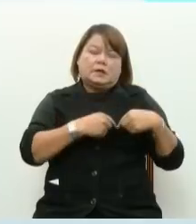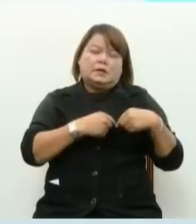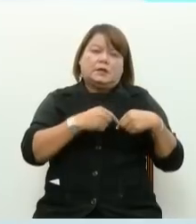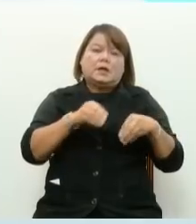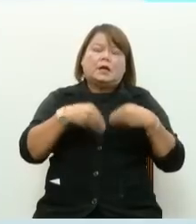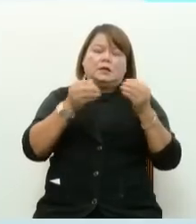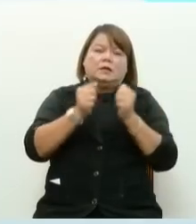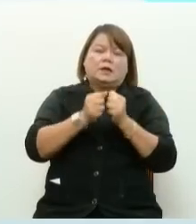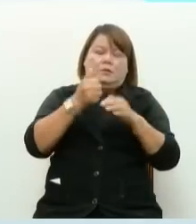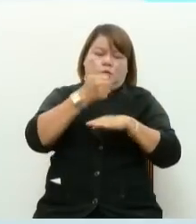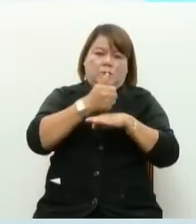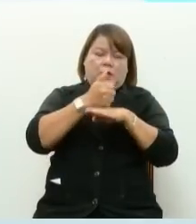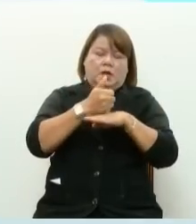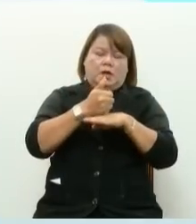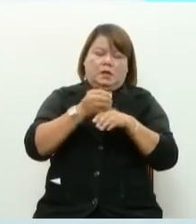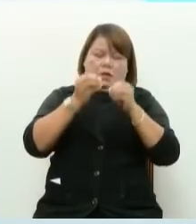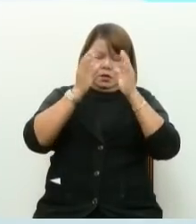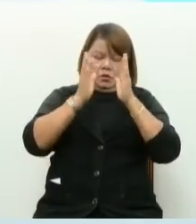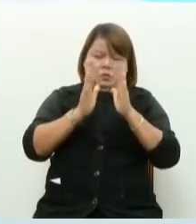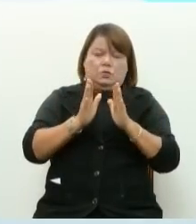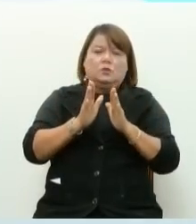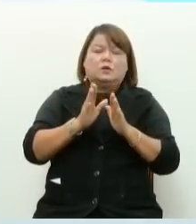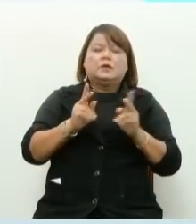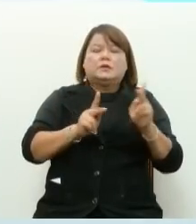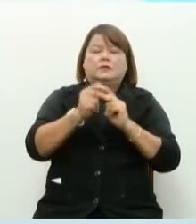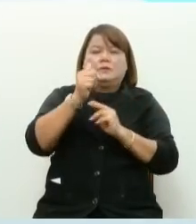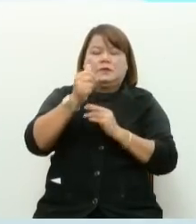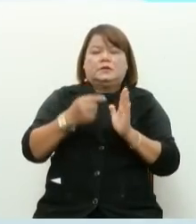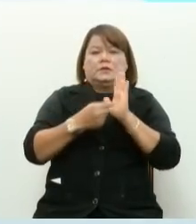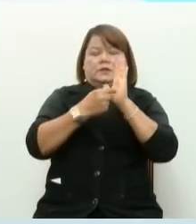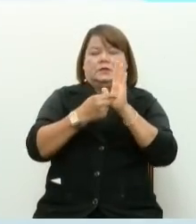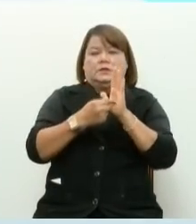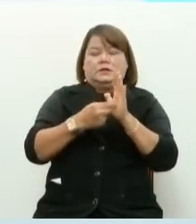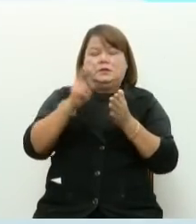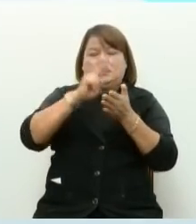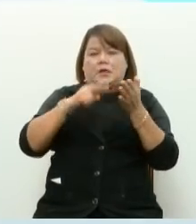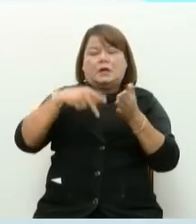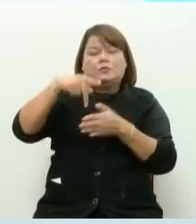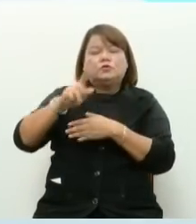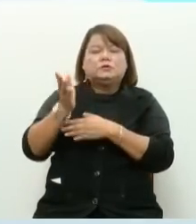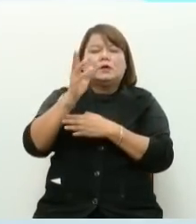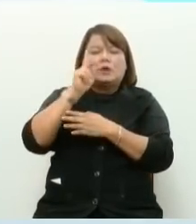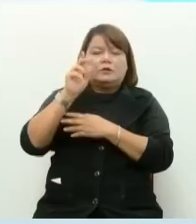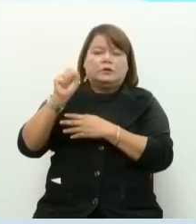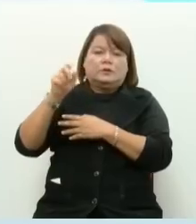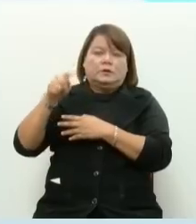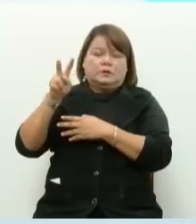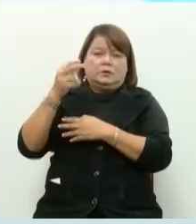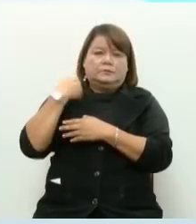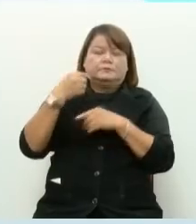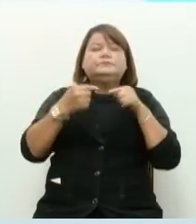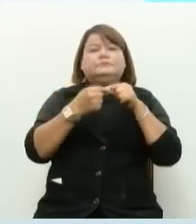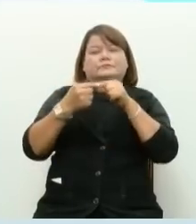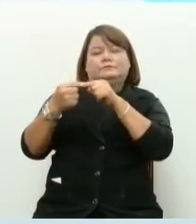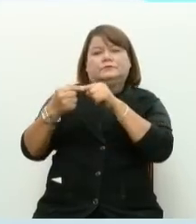ะให้กับท่านผู้บริหารการศึกษานั่นเองค่ะกับอีกหนึ่งกิจกรรมดีๆที่นำเสนอกันในรายการผู้เช้าข่าวสปทนะคะเราไปต่อเนื่องกันเลยค่ะ